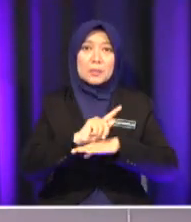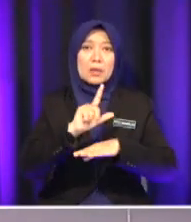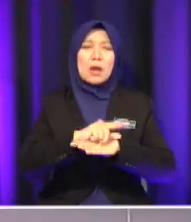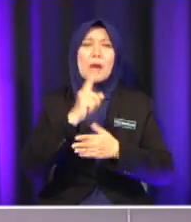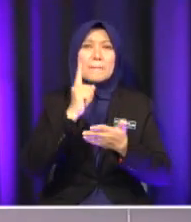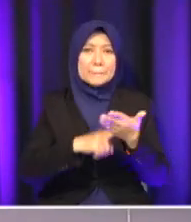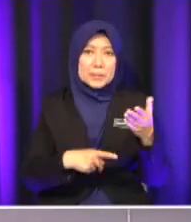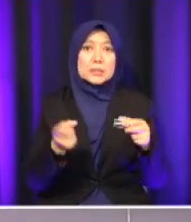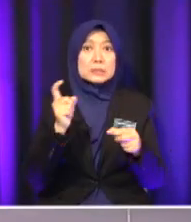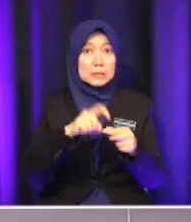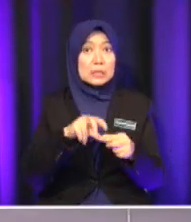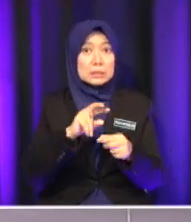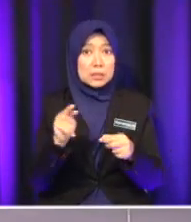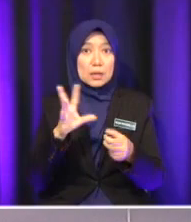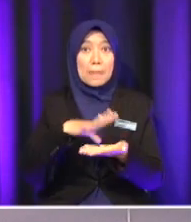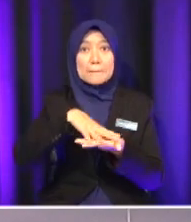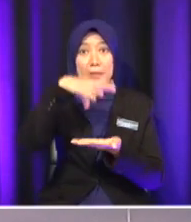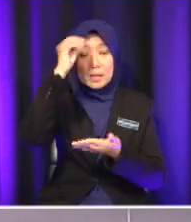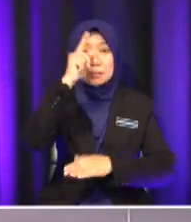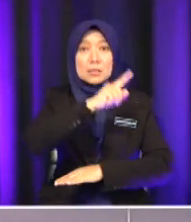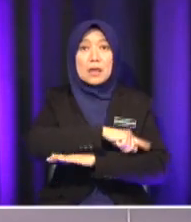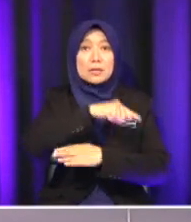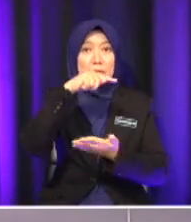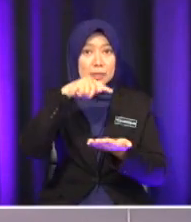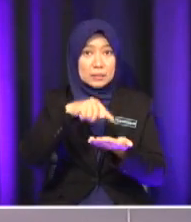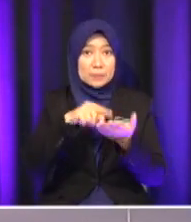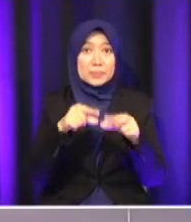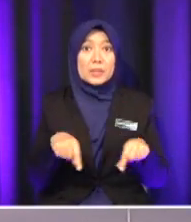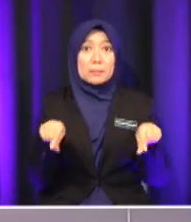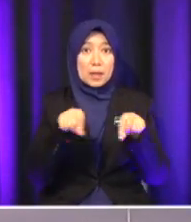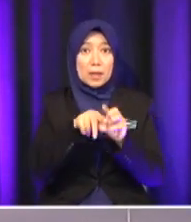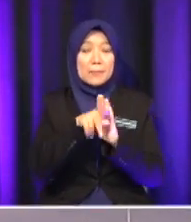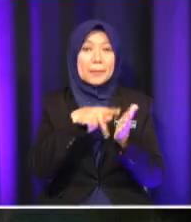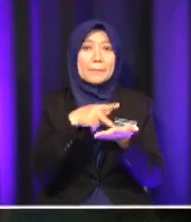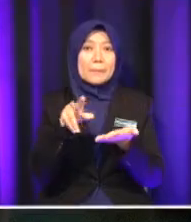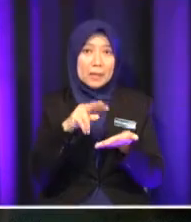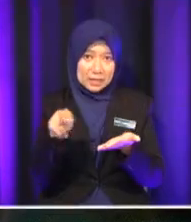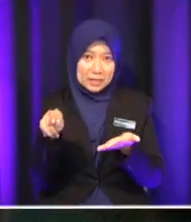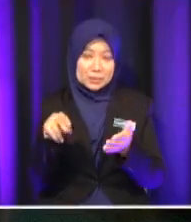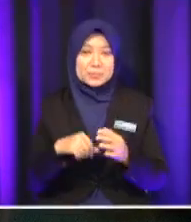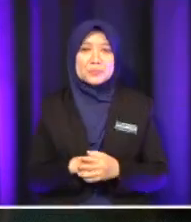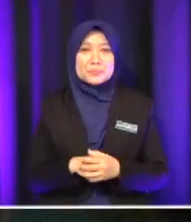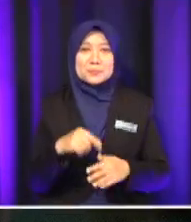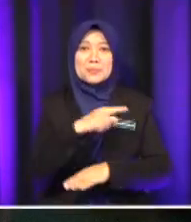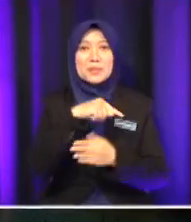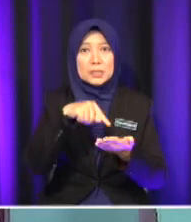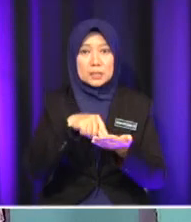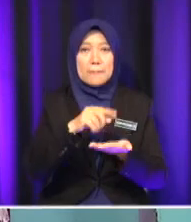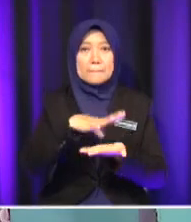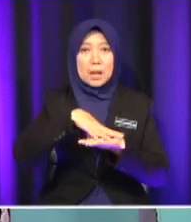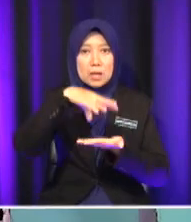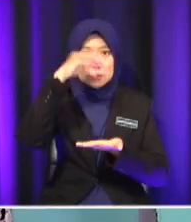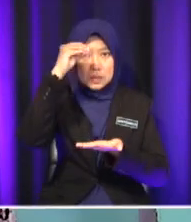istilahnya kaitan dengan apa yang kita pelajari hari ini cewek pertimbangan pembayaran hari ini kita akan belajar tajo imbangan